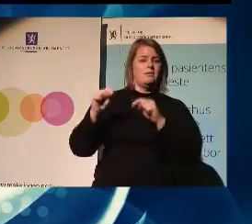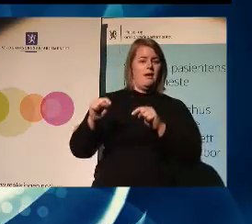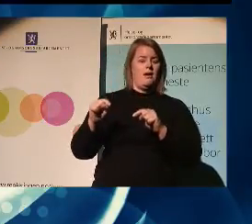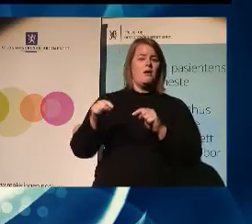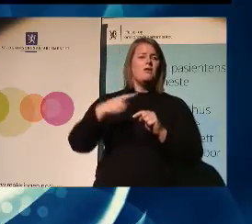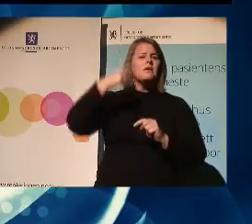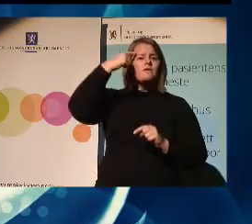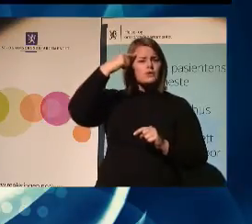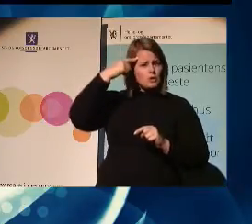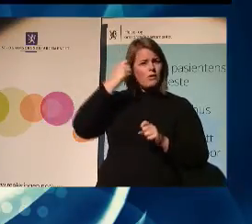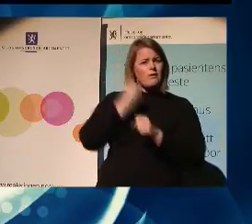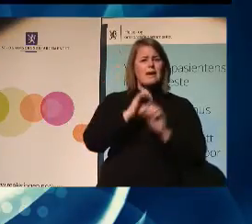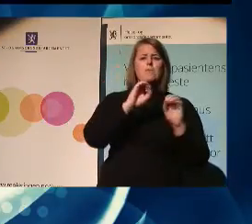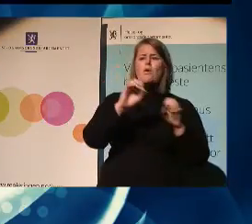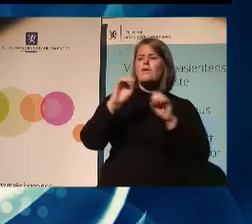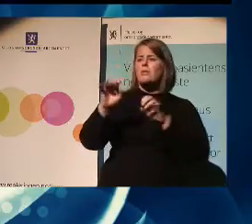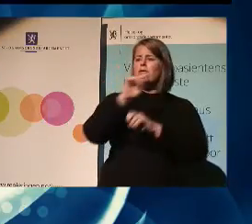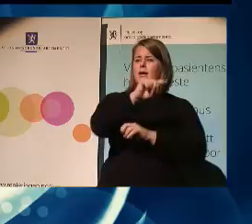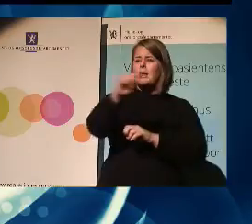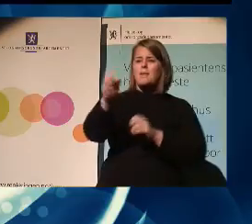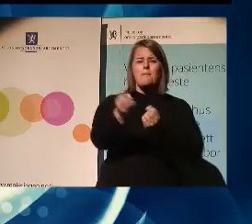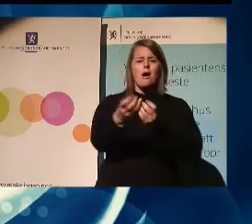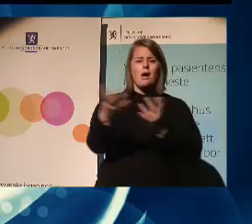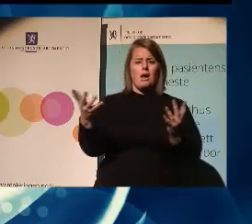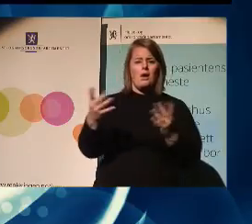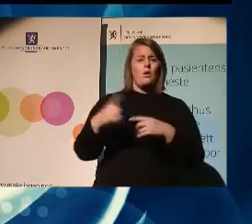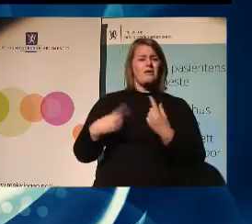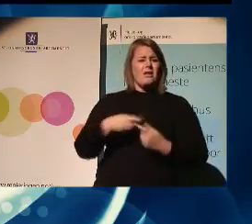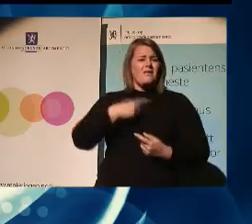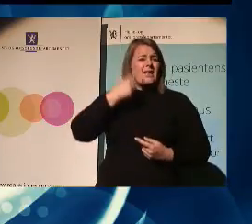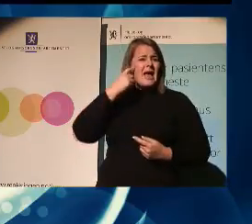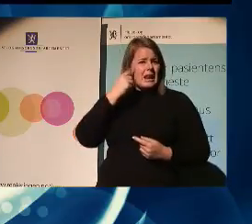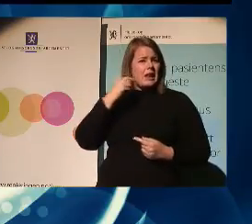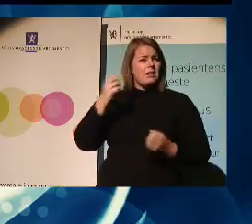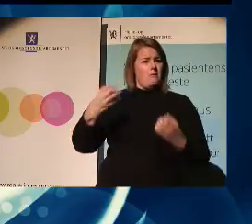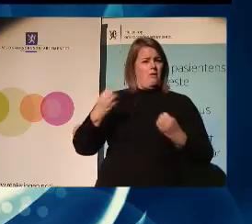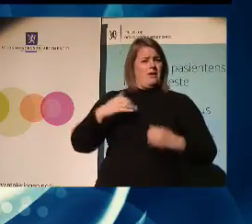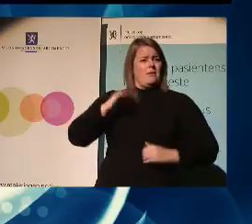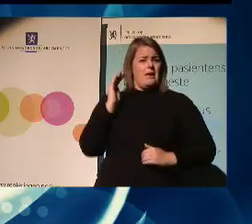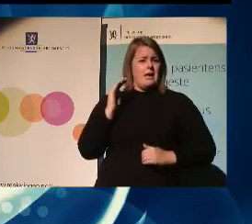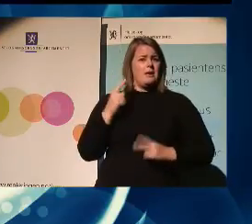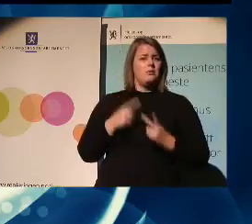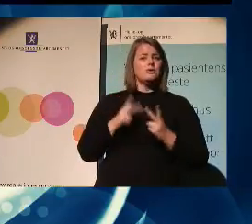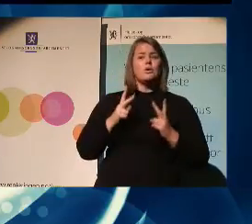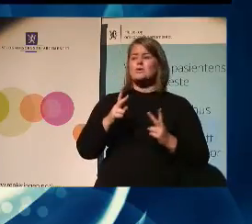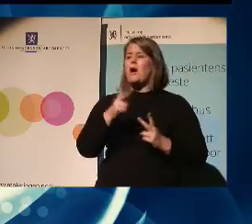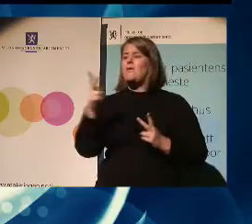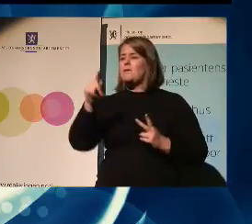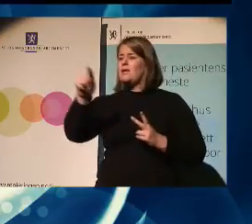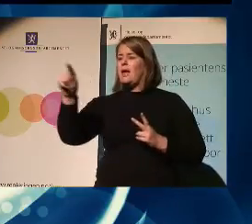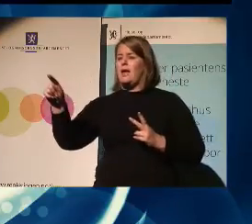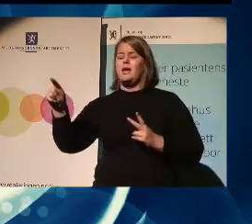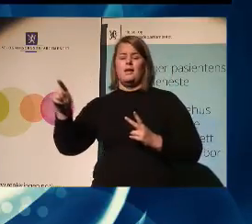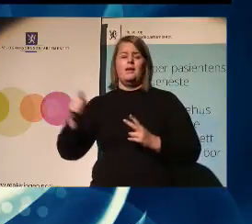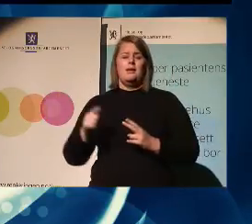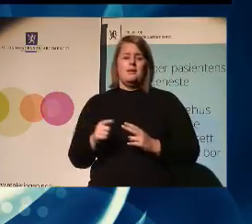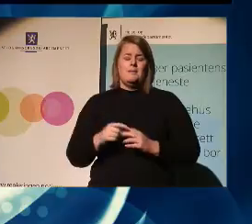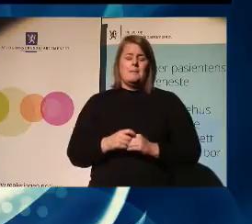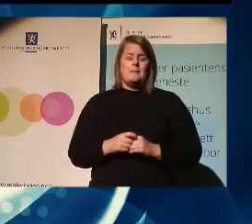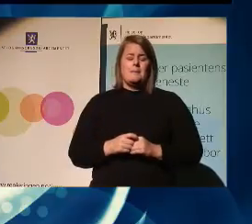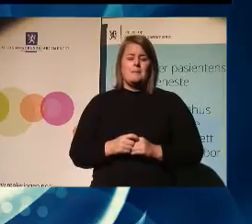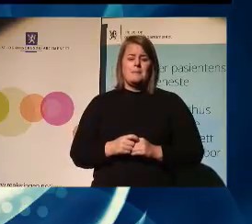dette rammer mange, og det rammer oss mer når vi blir eldre, men det rammer også en helt andre av oss.